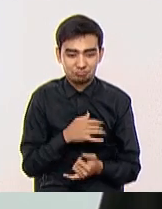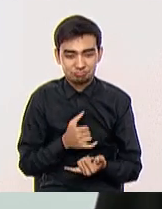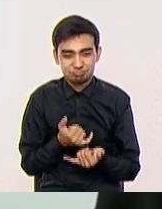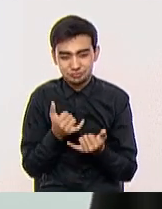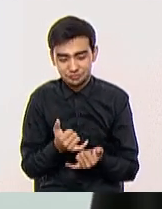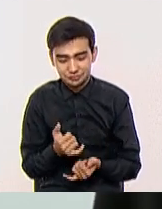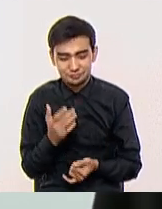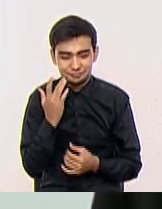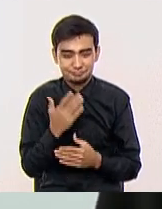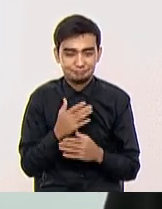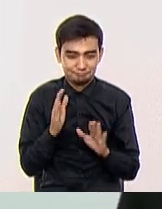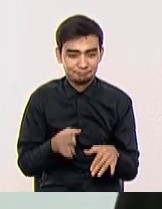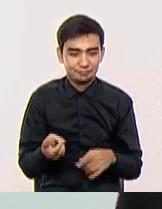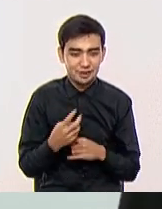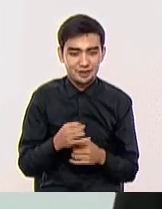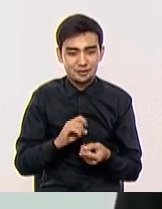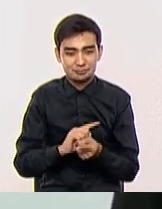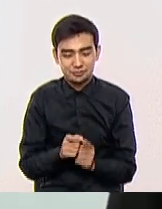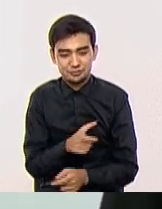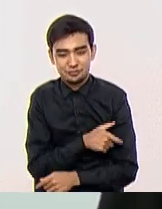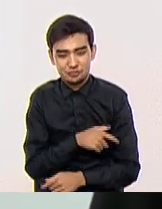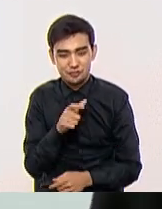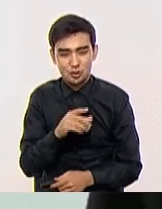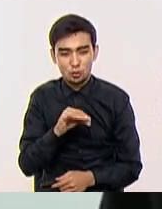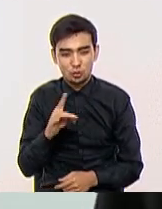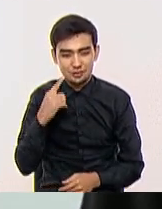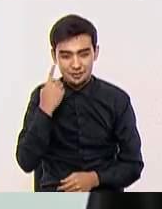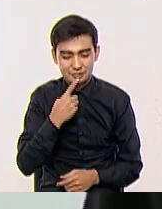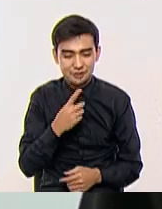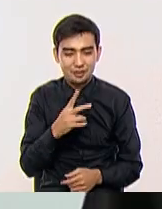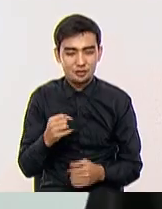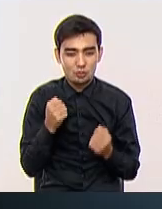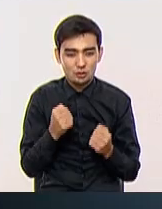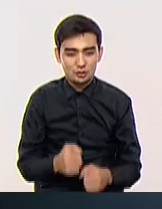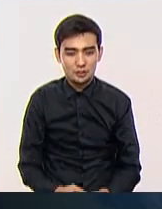им на уступки и заменяем юридическую грамотность на спорт.